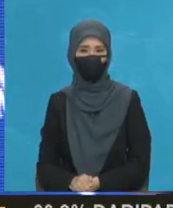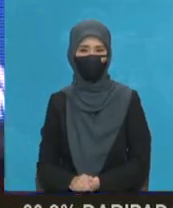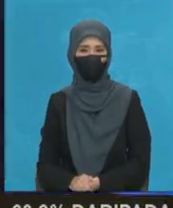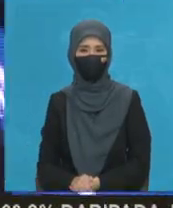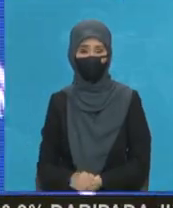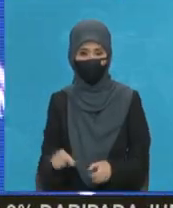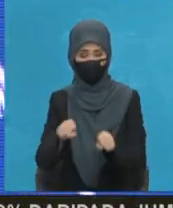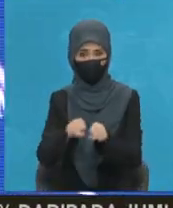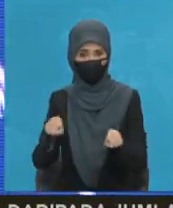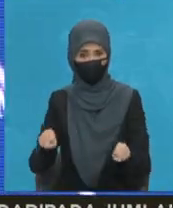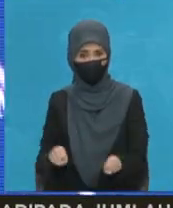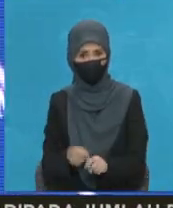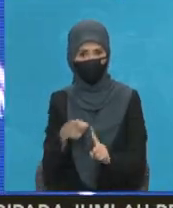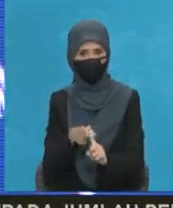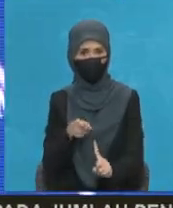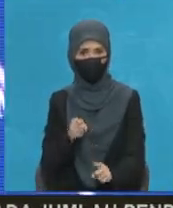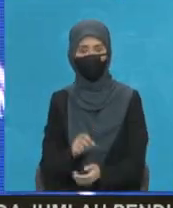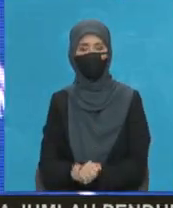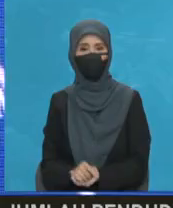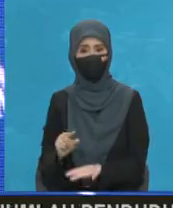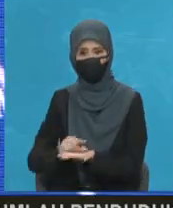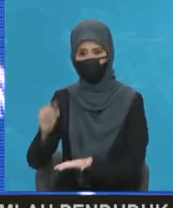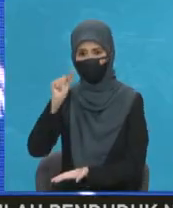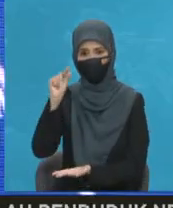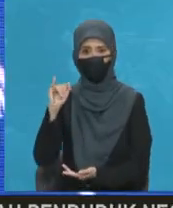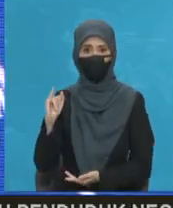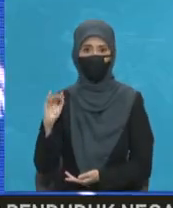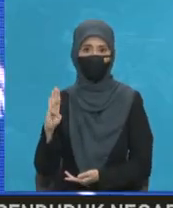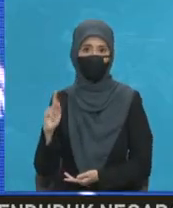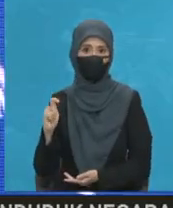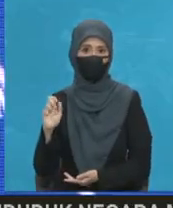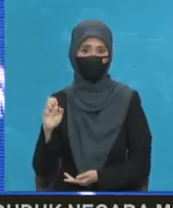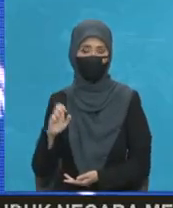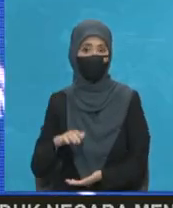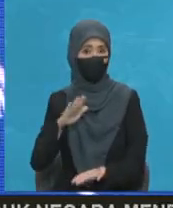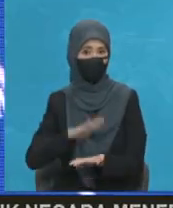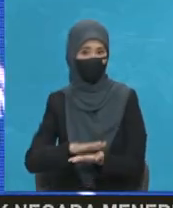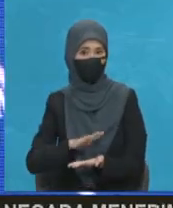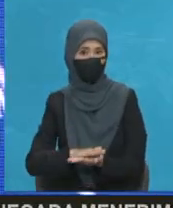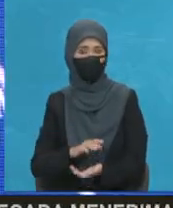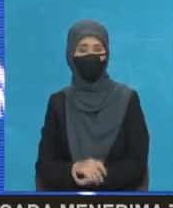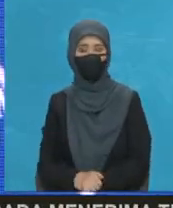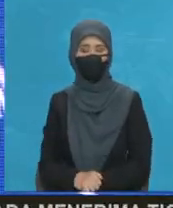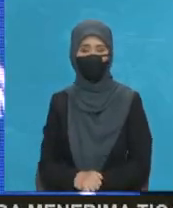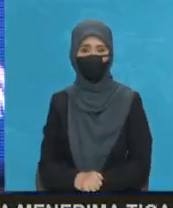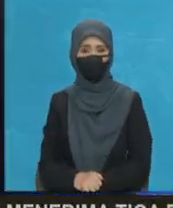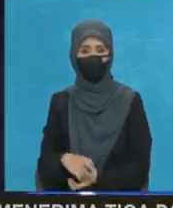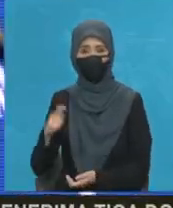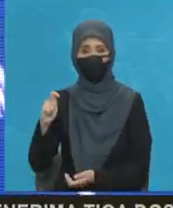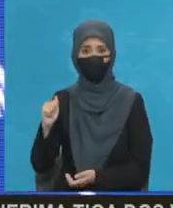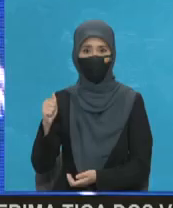penerima sijil terdiri daripada graduan the past and IDC e-school of information and communication teknologi